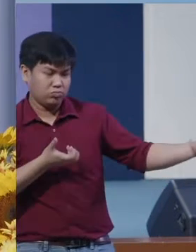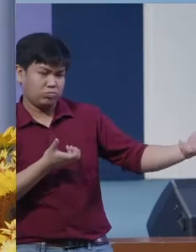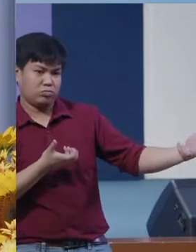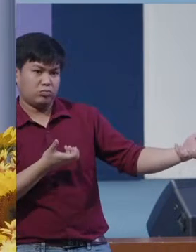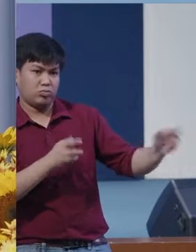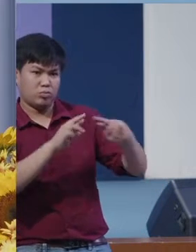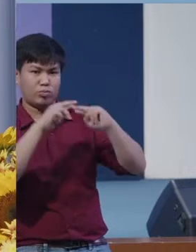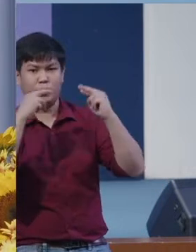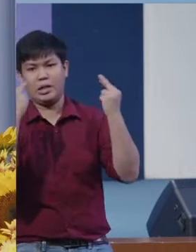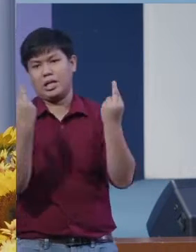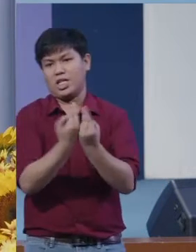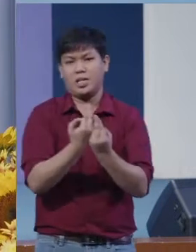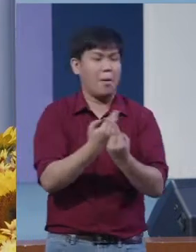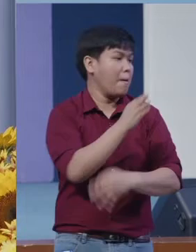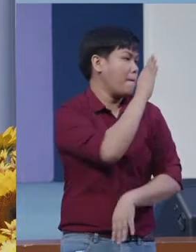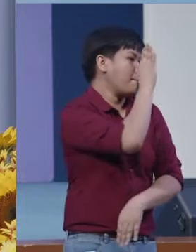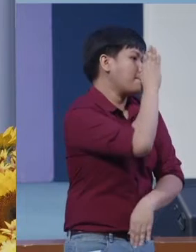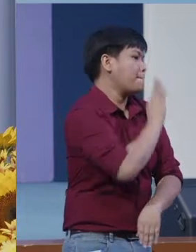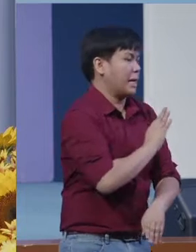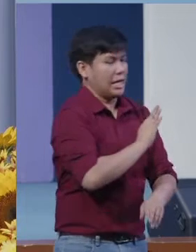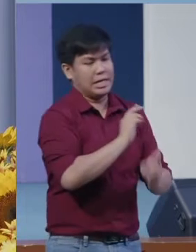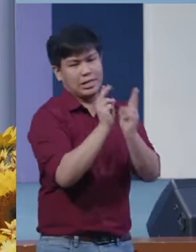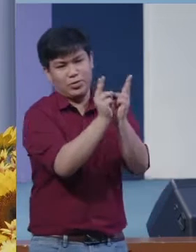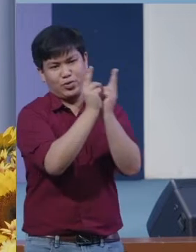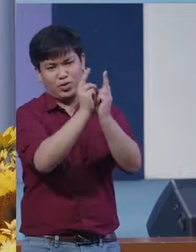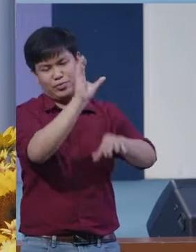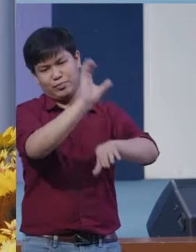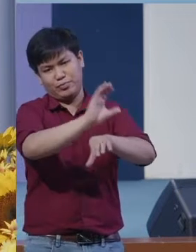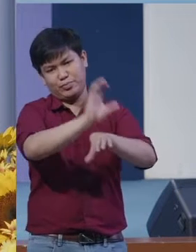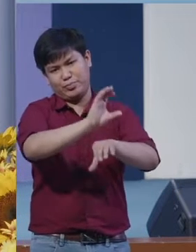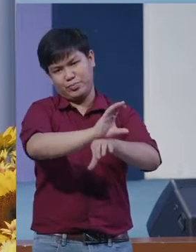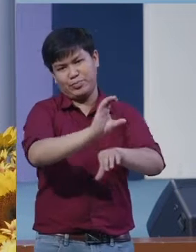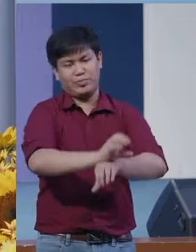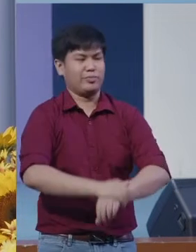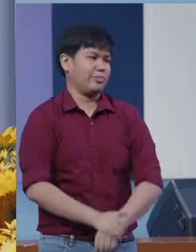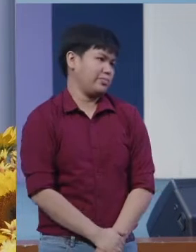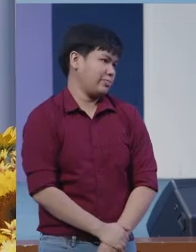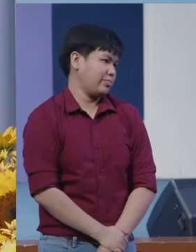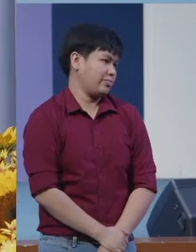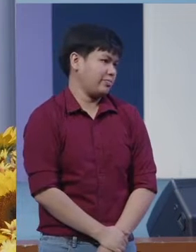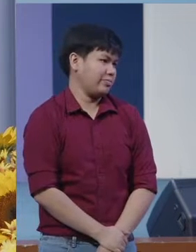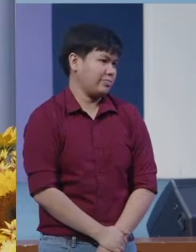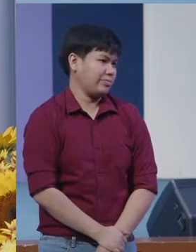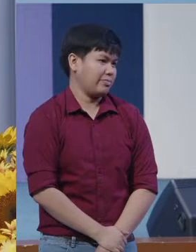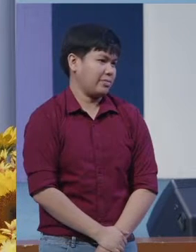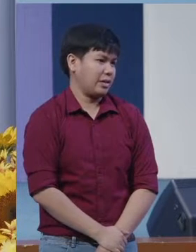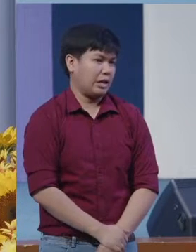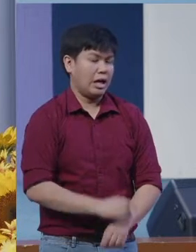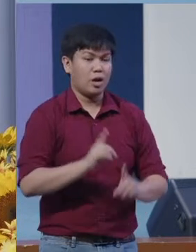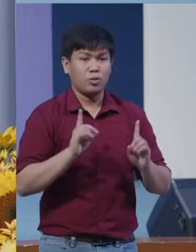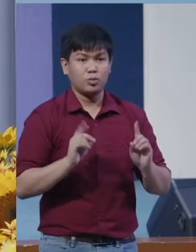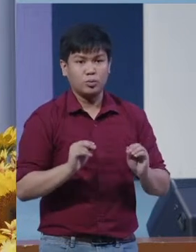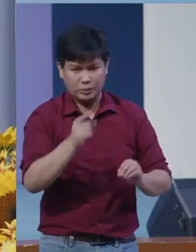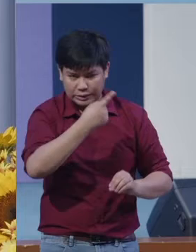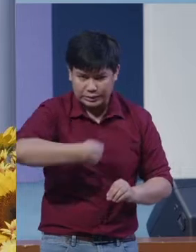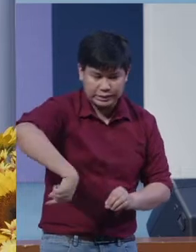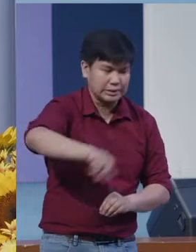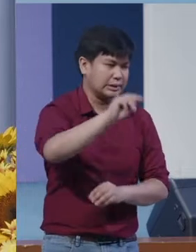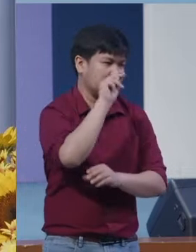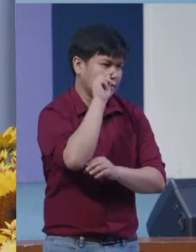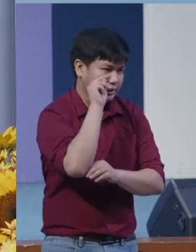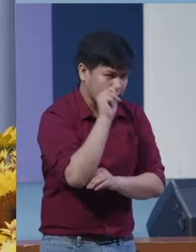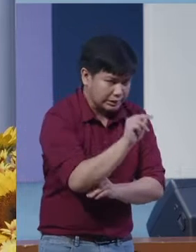na sumisira sa samahan ng isang iglesia. Dapat natin